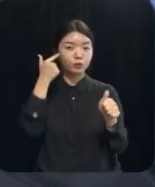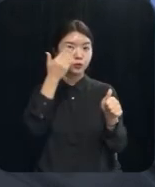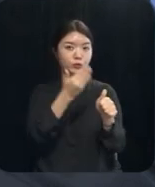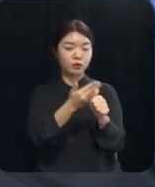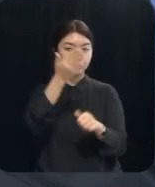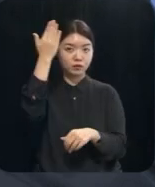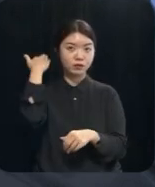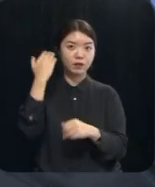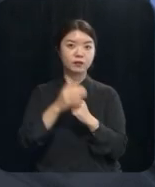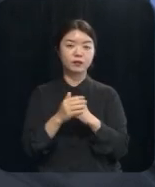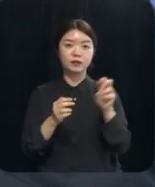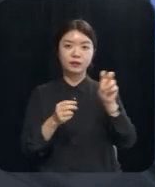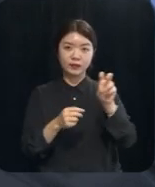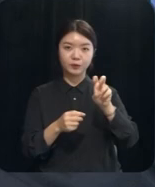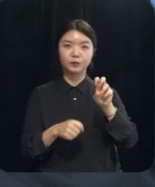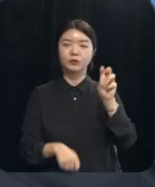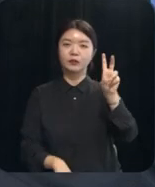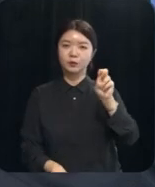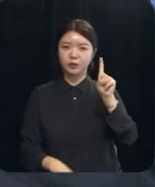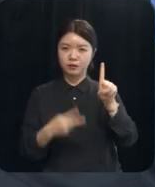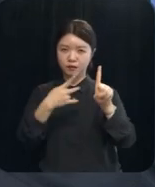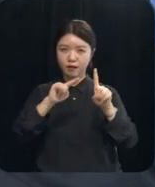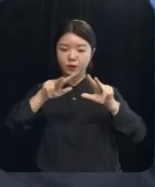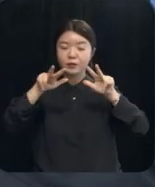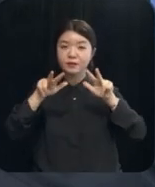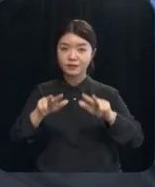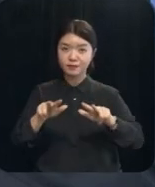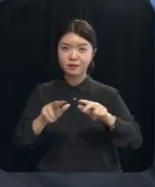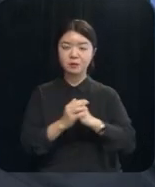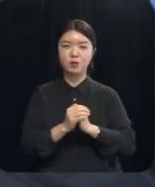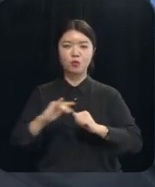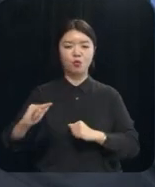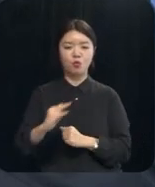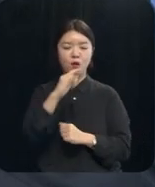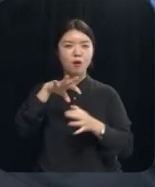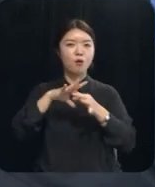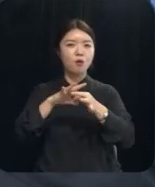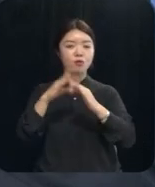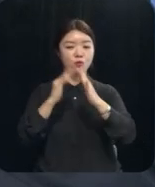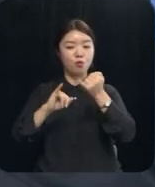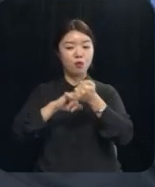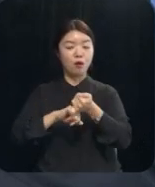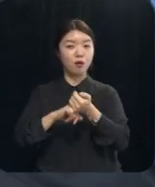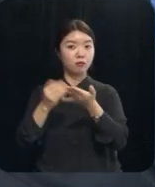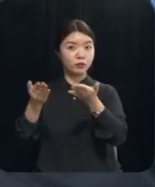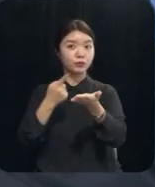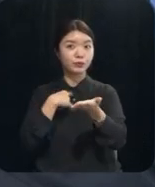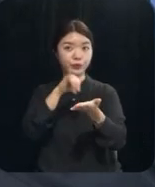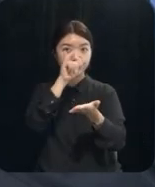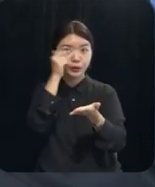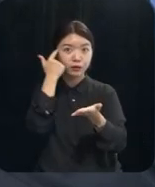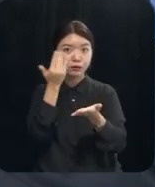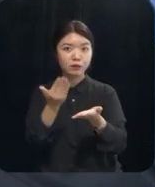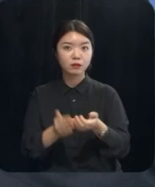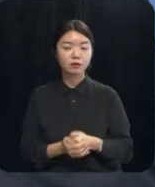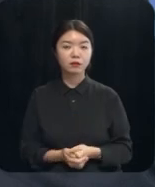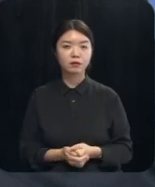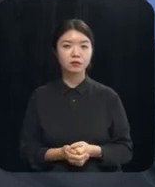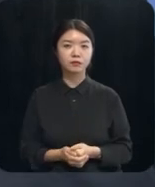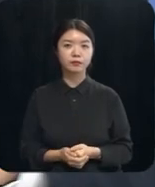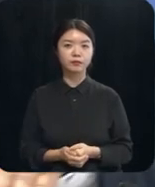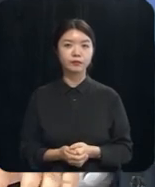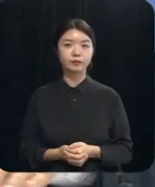지난 20대, 21대 그리고 지금의 공항에 관련된 공약을 내신 적이 있으십니까?